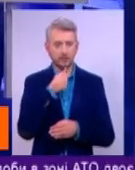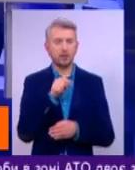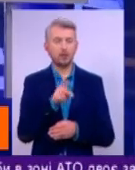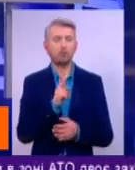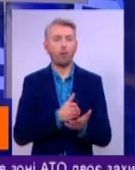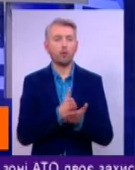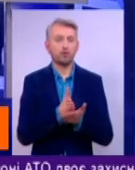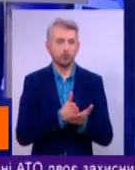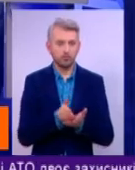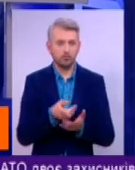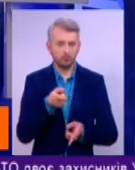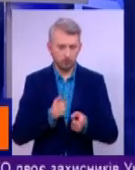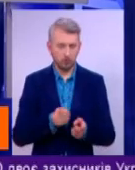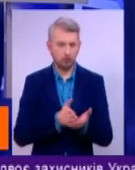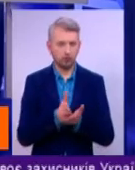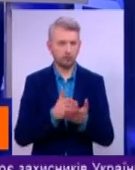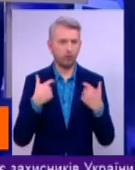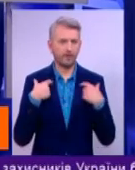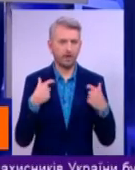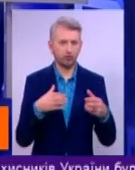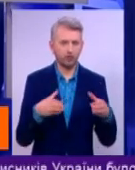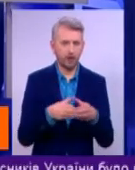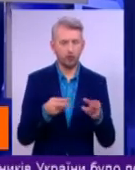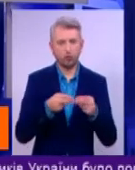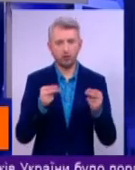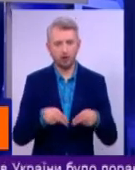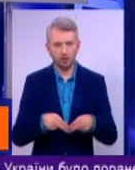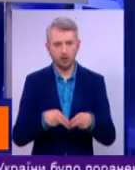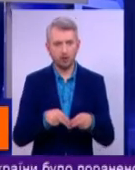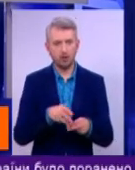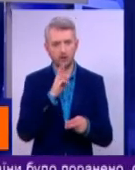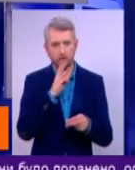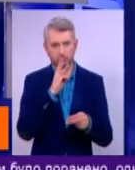служить дійсну службу офіцерському складу, контракти підвищуються.